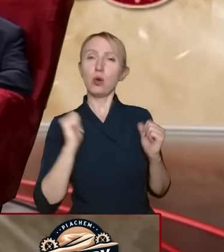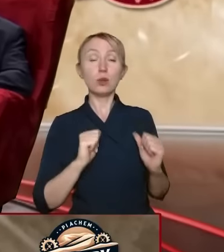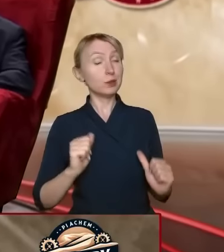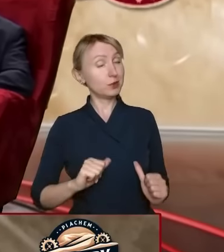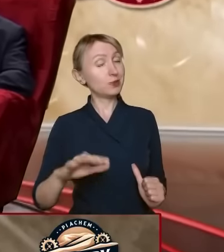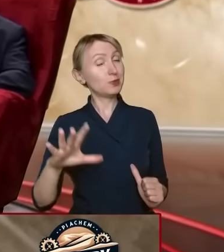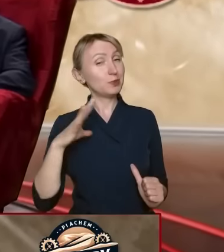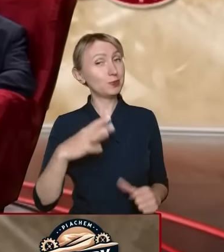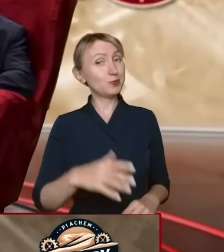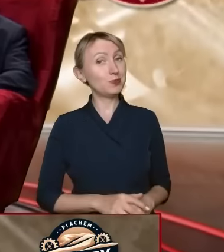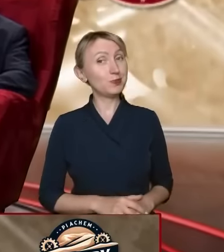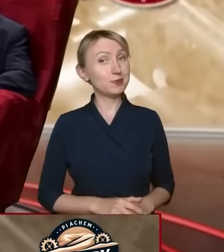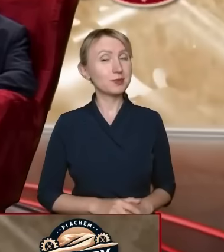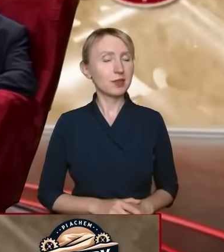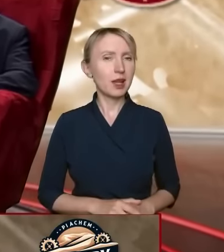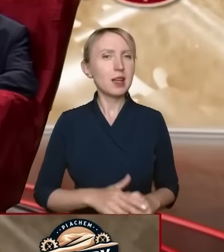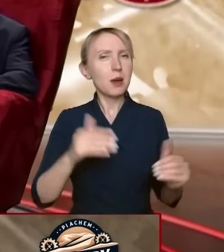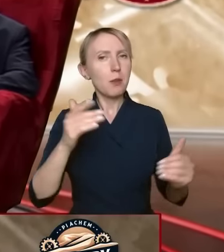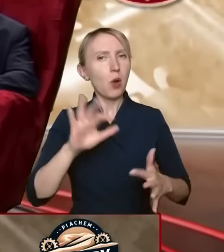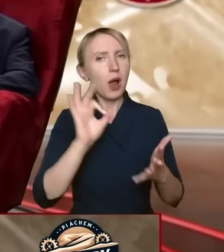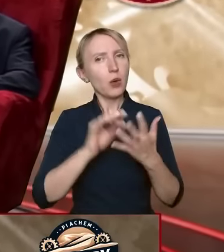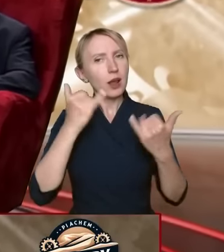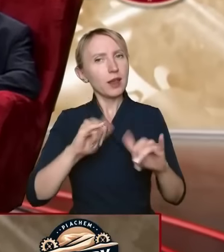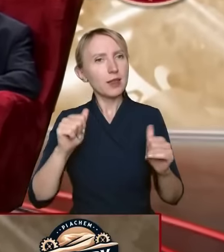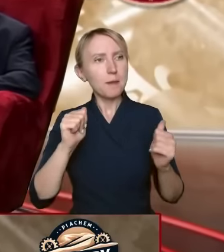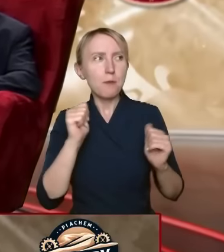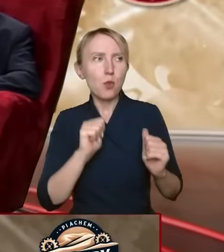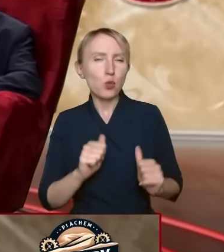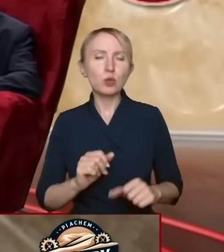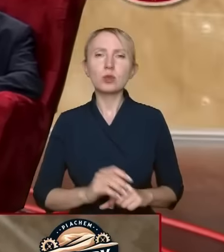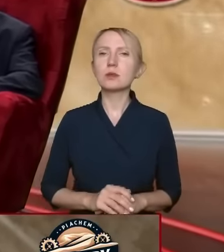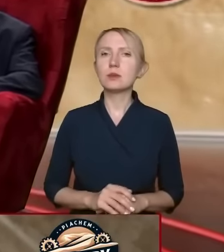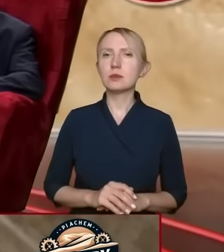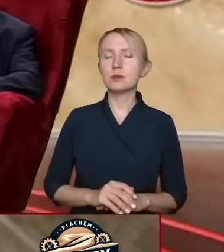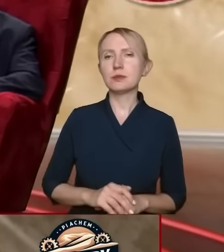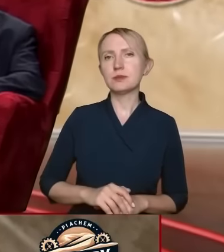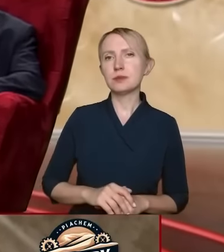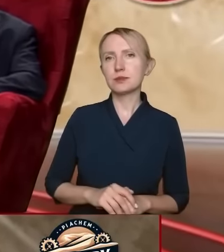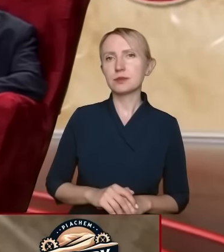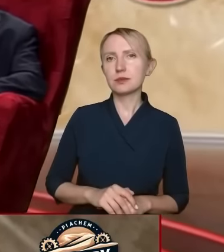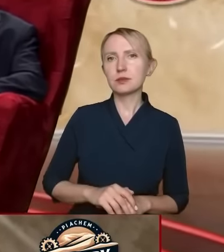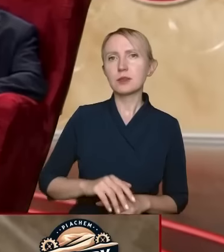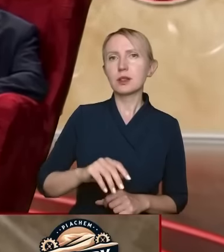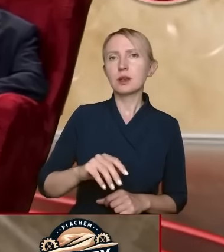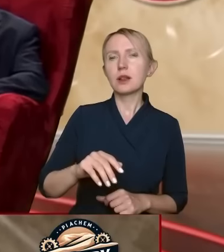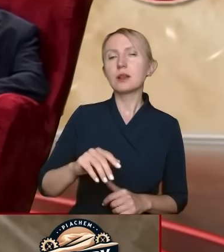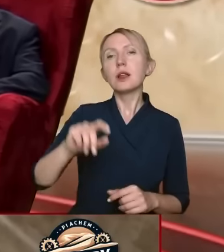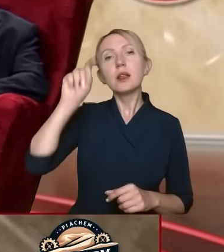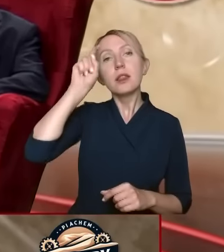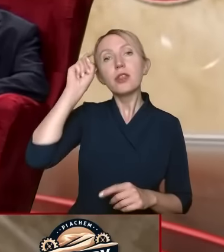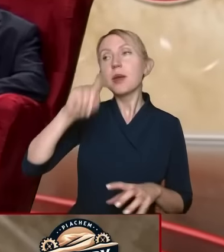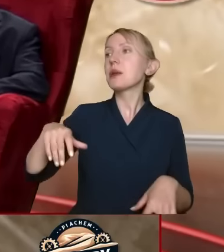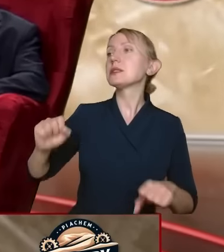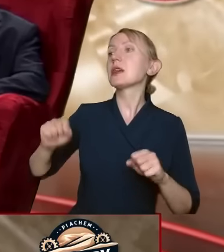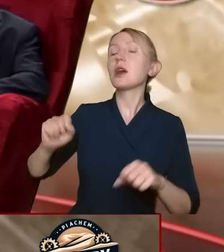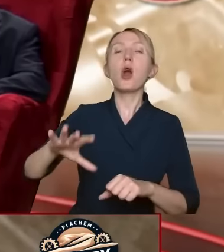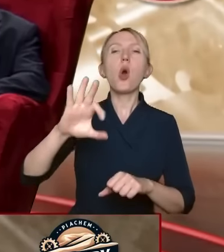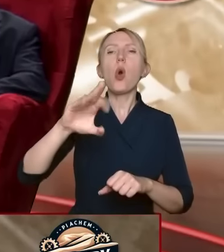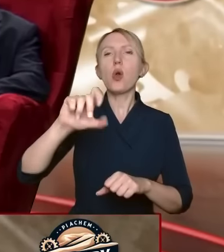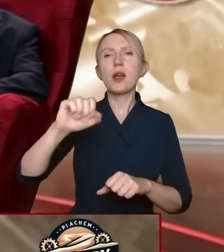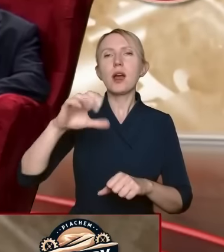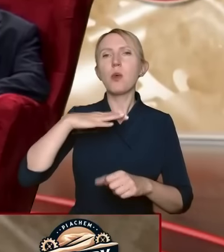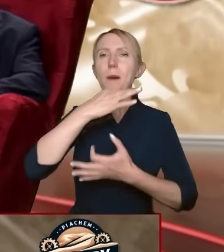to mógł się zdarzyć jeszcze inny mundur. Szkop przechodził z tragarzami, można powiedzieć. Ola zrobiła na ten temat